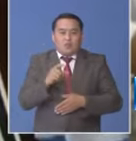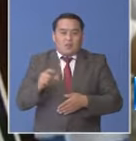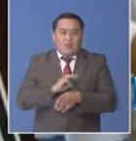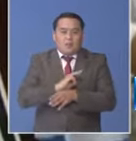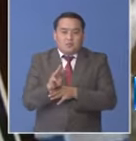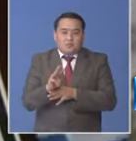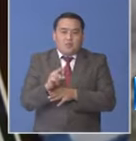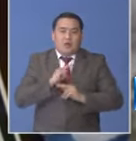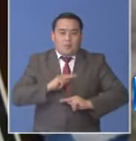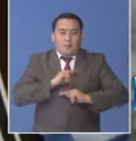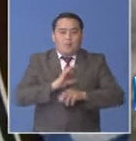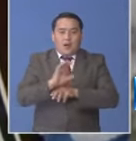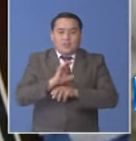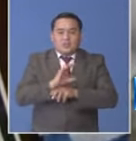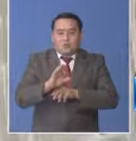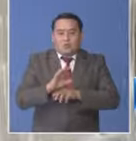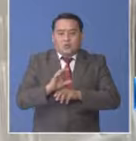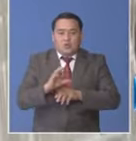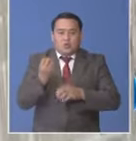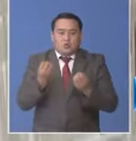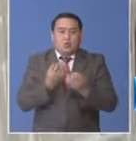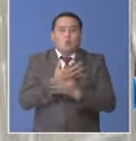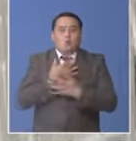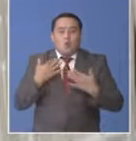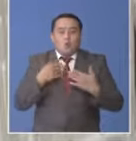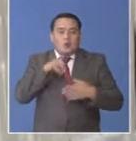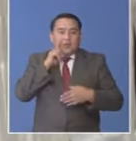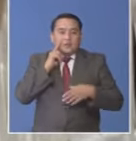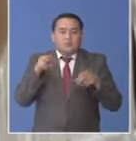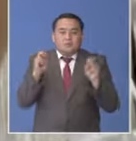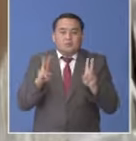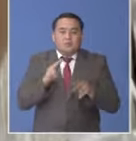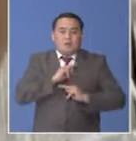с расширением производства вакансии появится и для многих молодых специалистов.